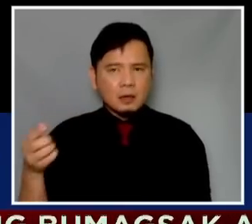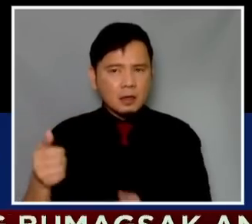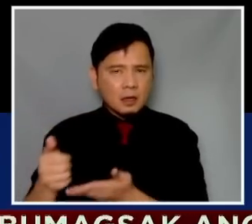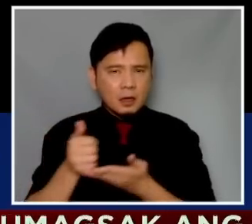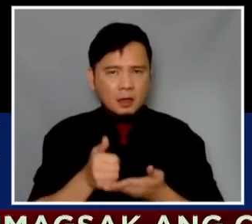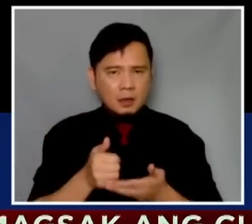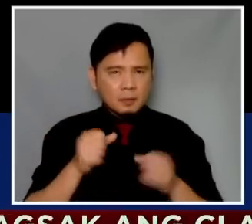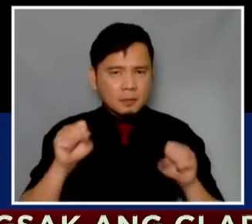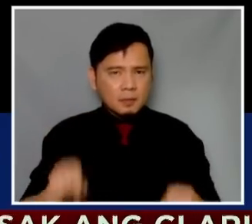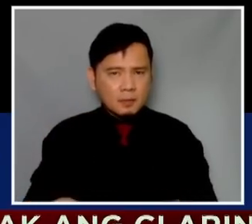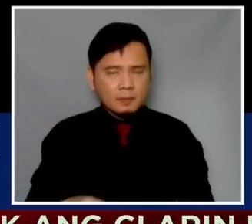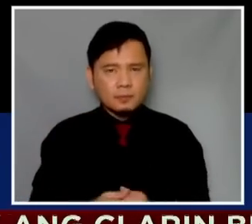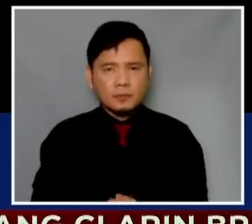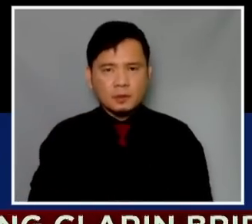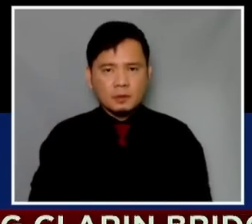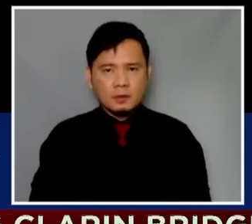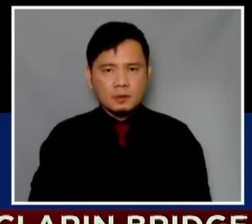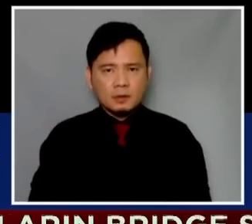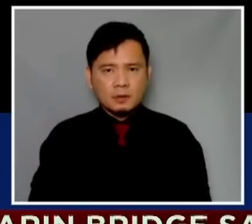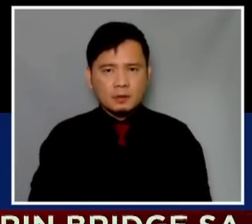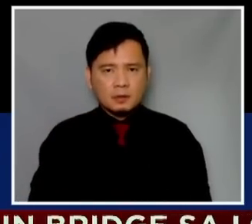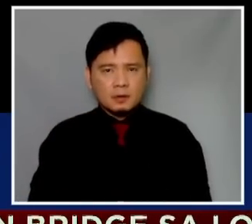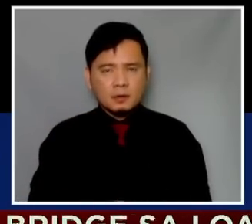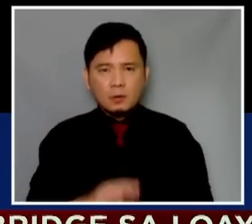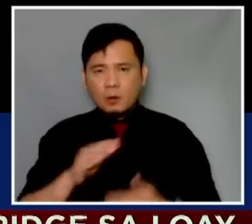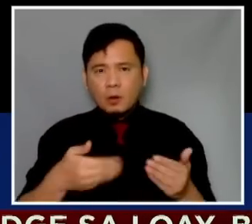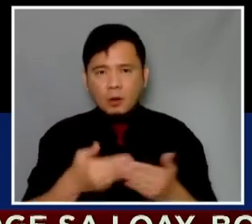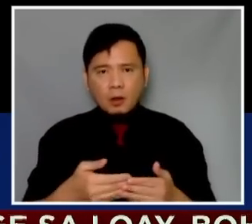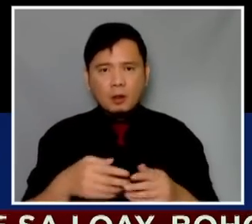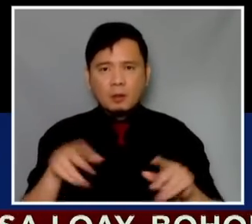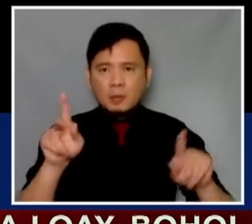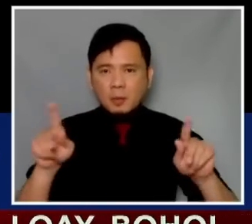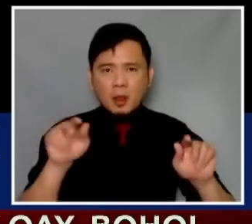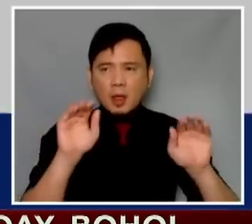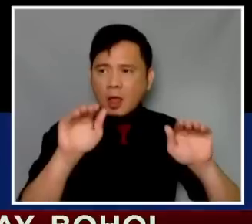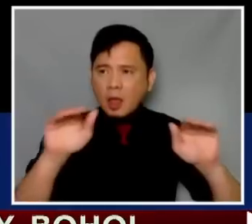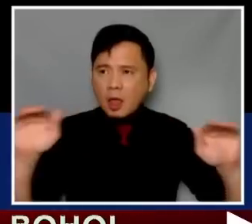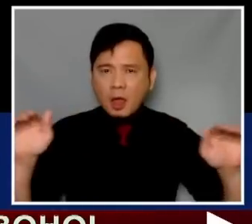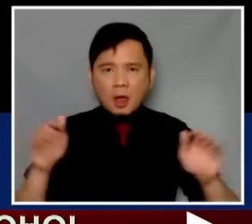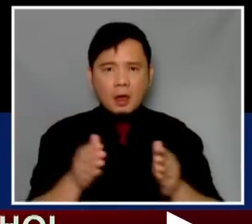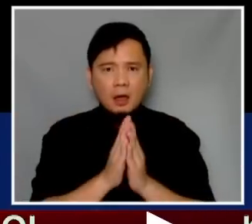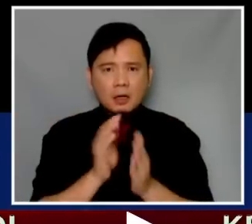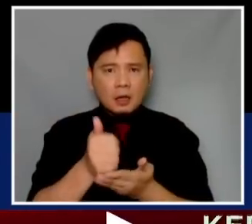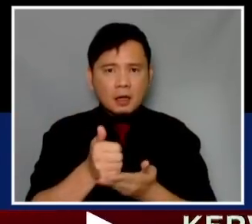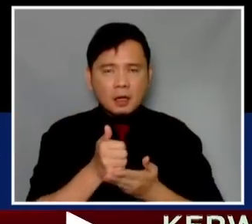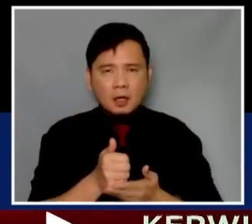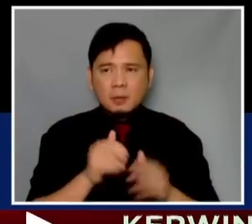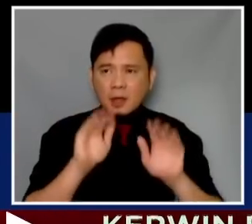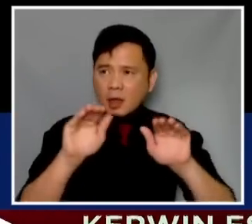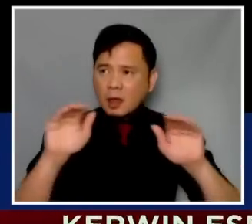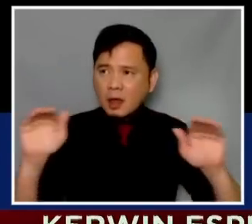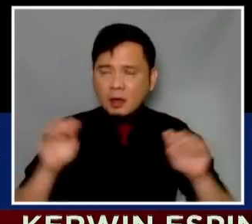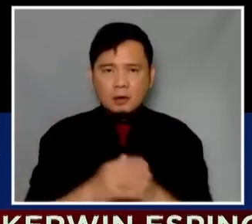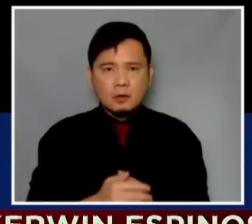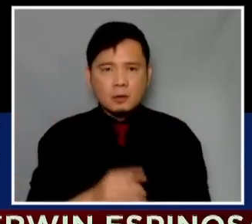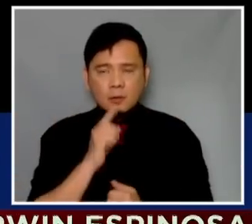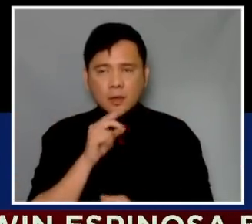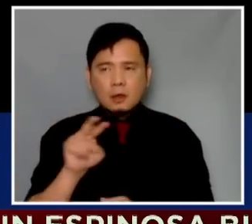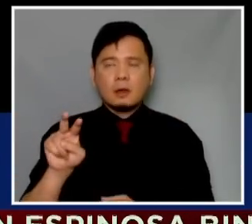like calling to all municipality town like asking for help. Sobrang na shock talaga ako